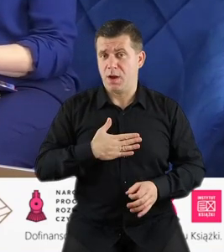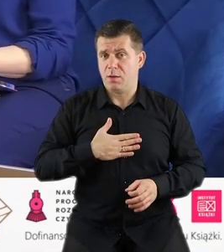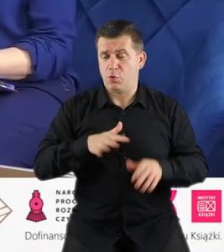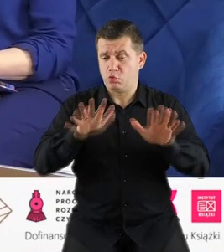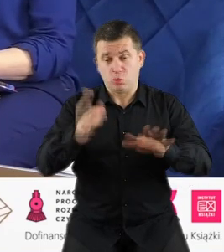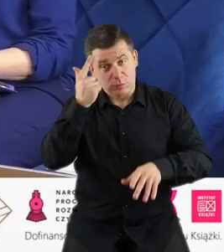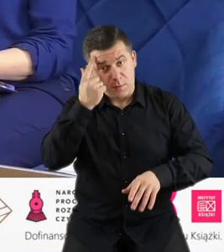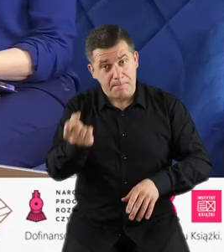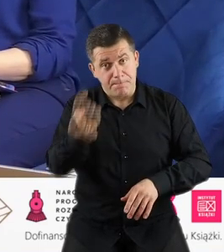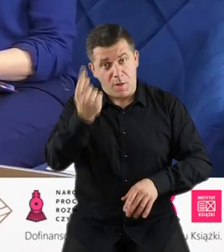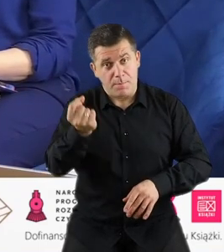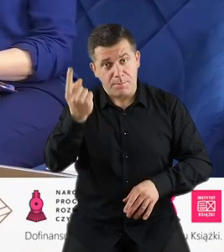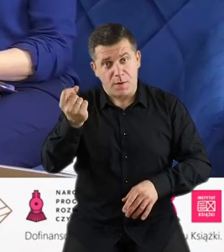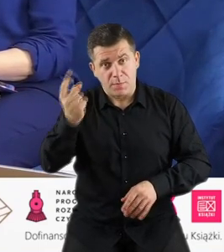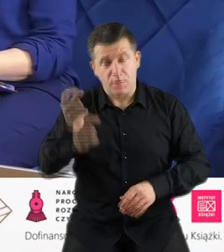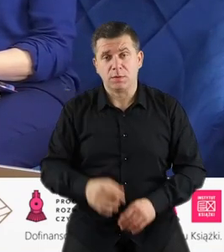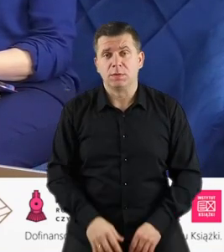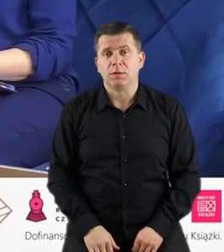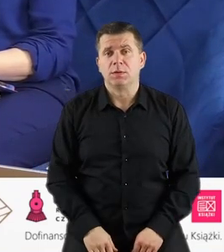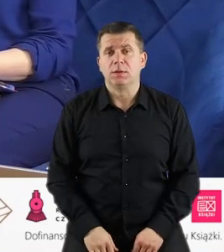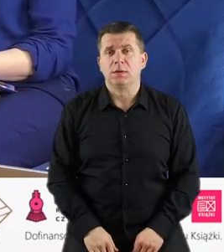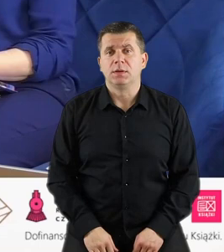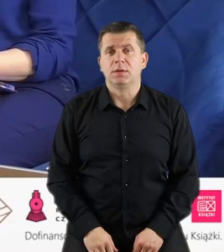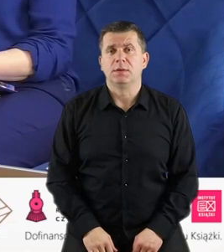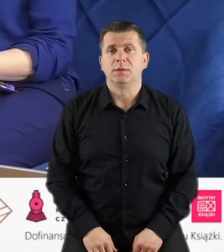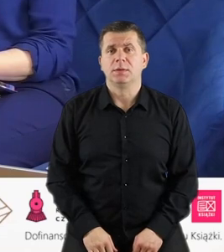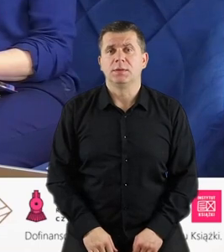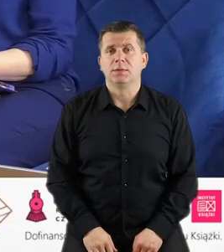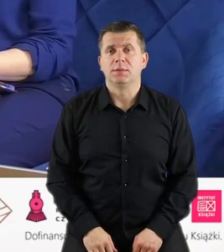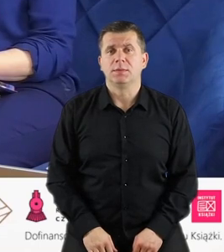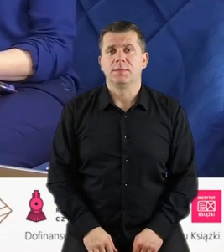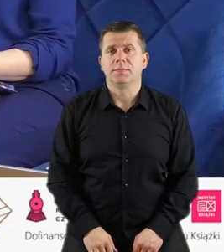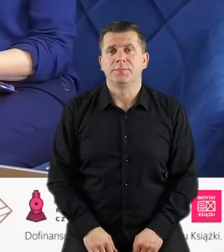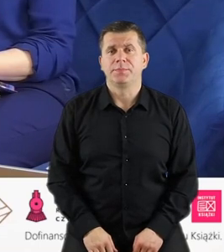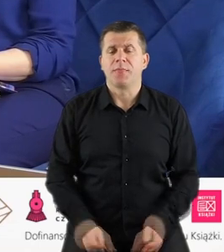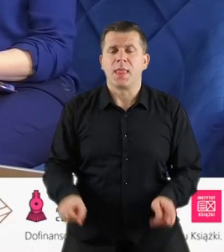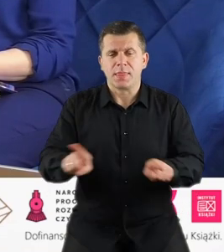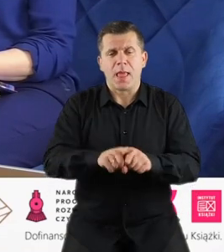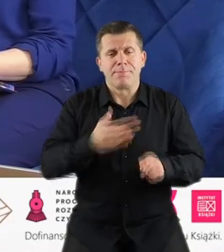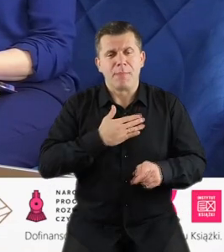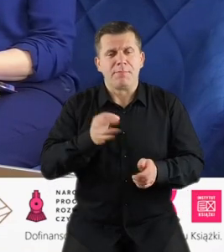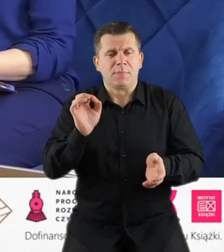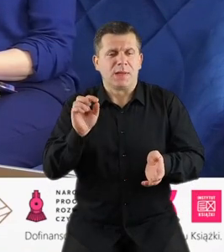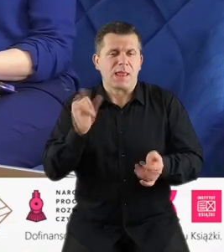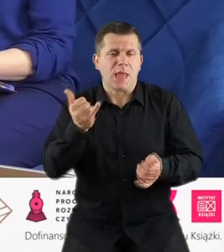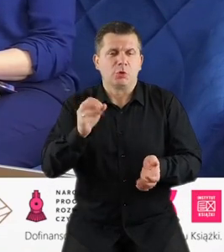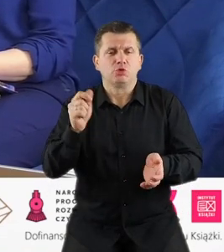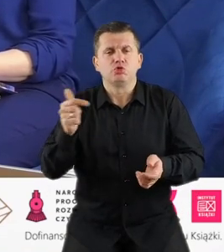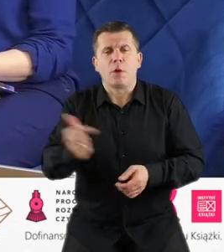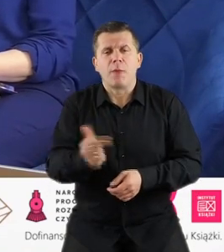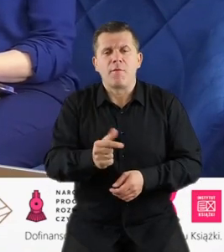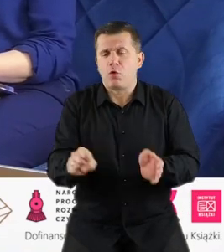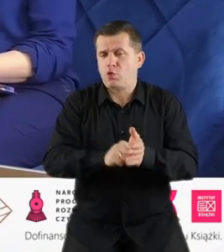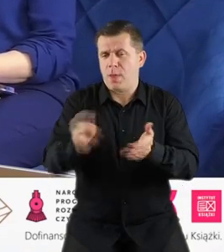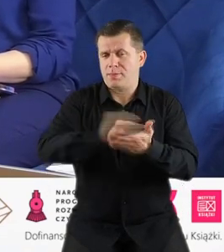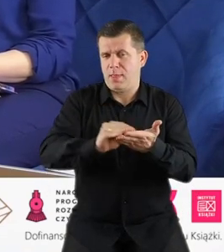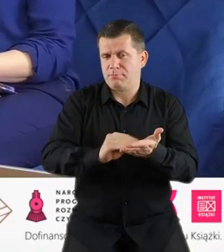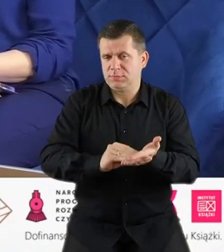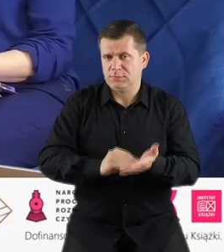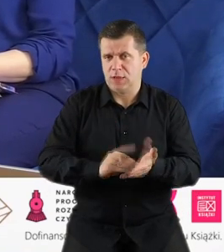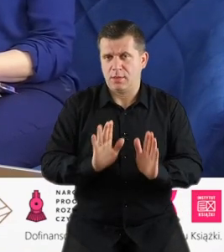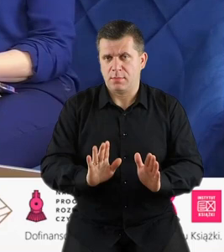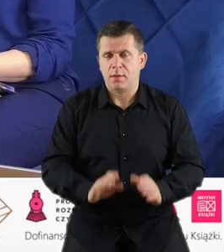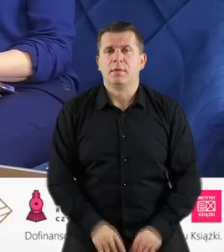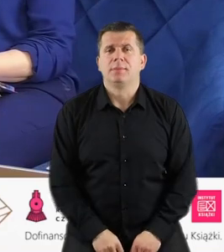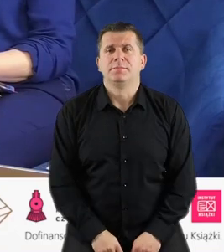sporo pomysłów i też pewnych zobowiązań do napisania.